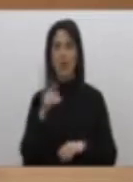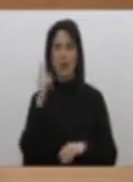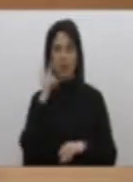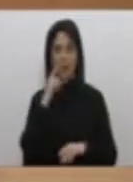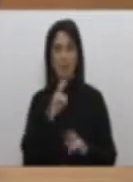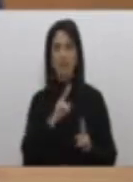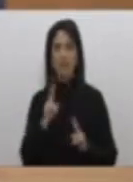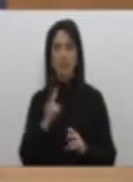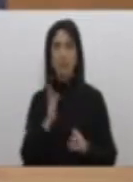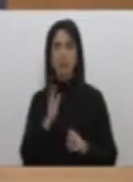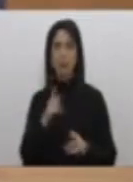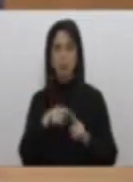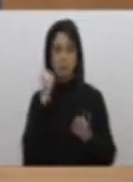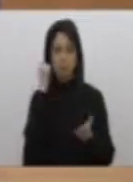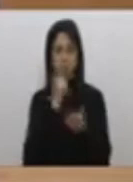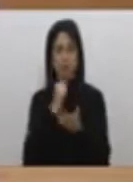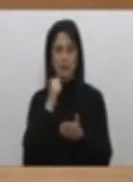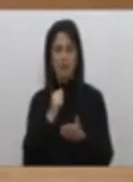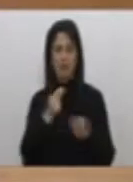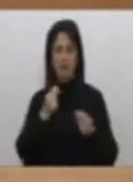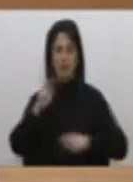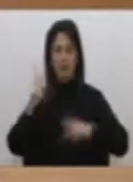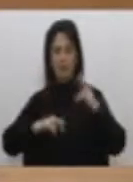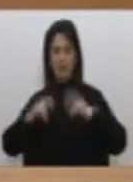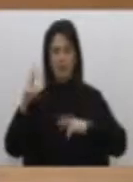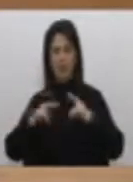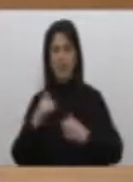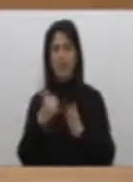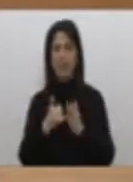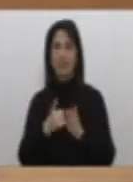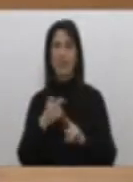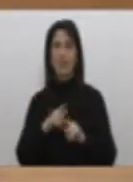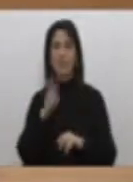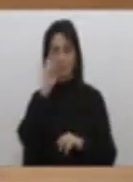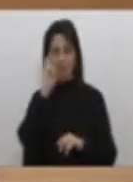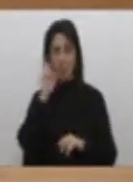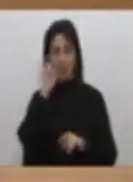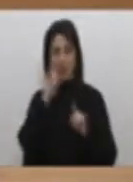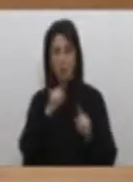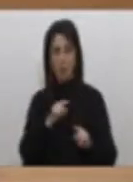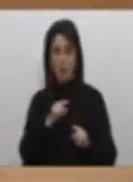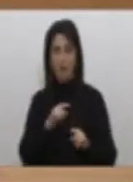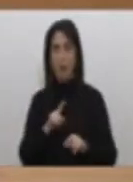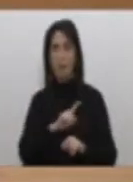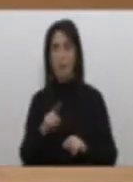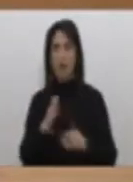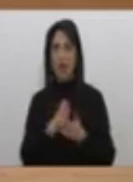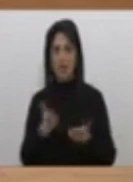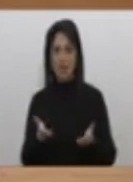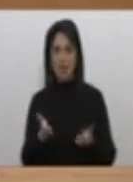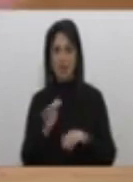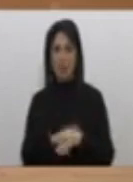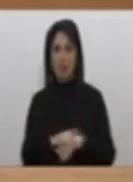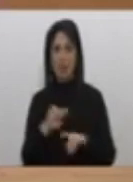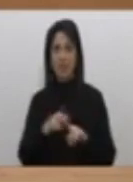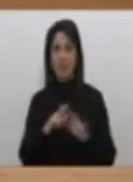ვისა ვინმეს თუ ურტყავს მაღალი ინფლაცია საწოვს გაზრდილ, ეს არის მთავრობას და ხელისუფლებას. მაგრამ ეს არის მოცემულობა. ეს